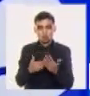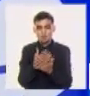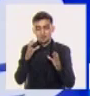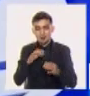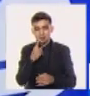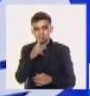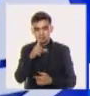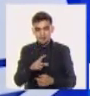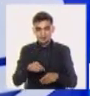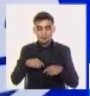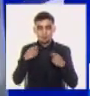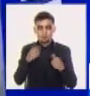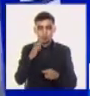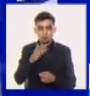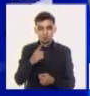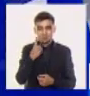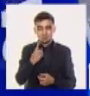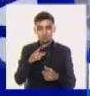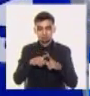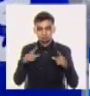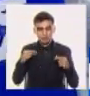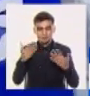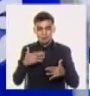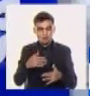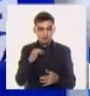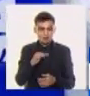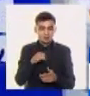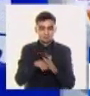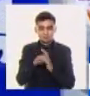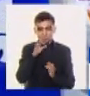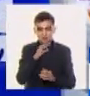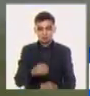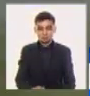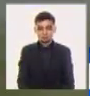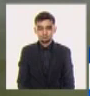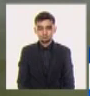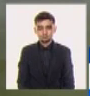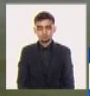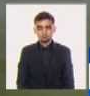одному человеку будут продавать только одну упаковку требуемого препарата.